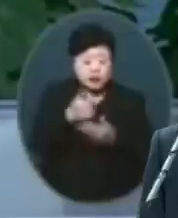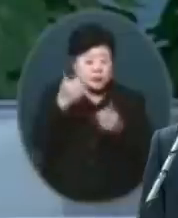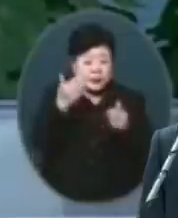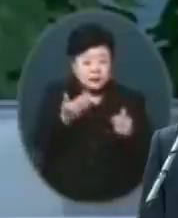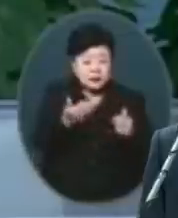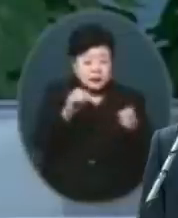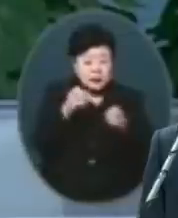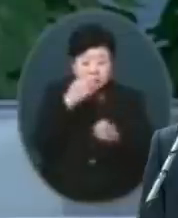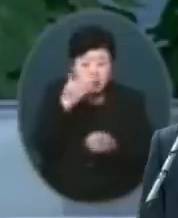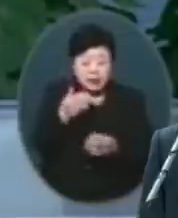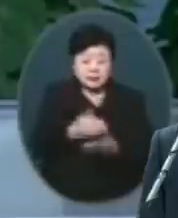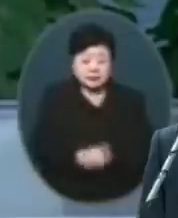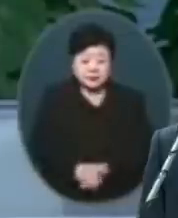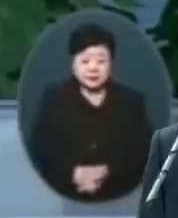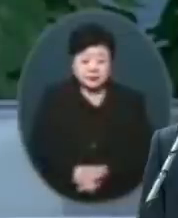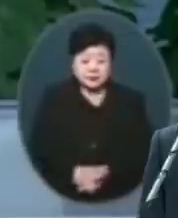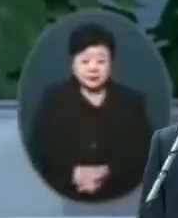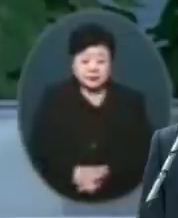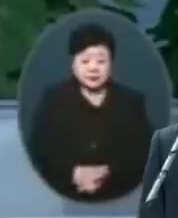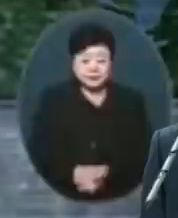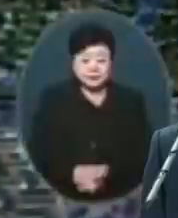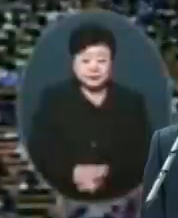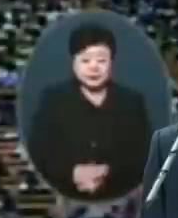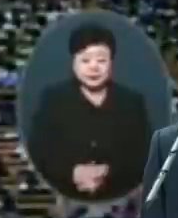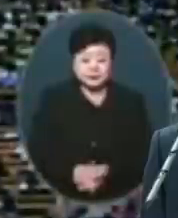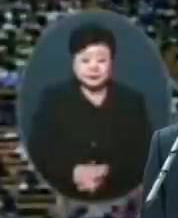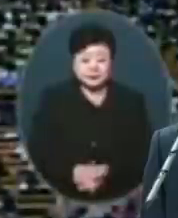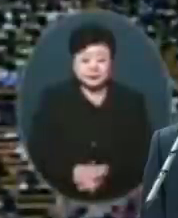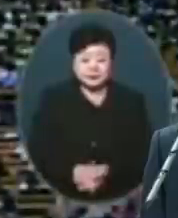주님께서 응답해 주시겠다는 것입니다.